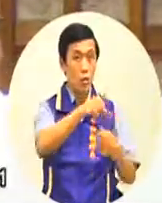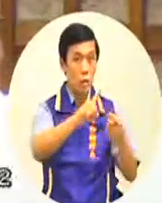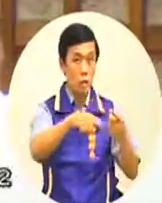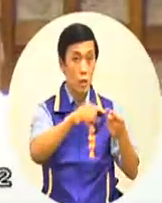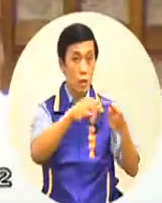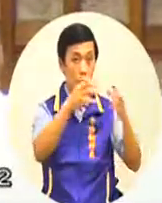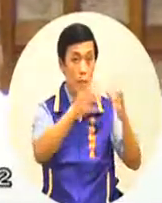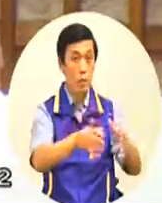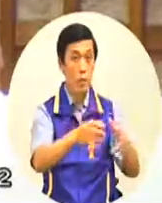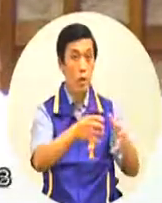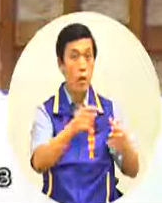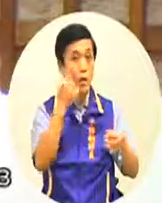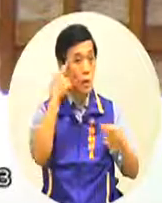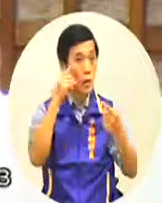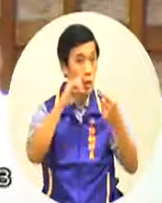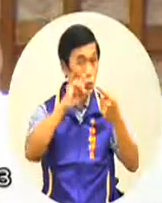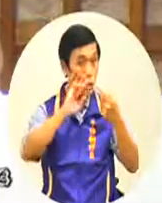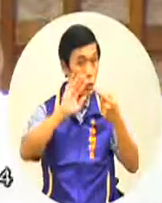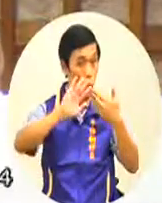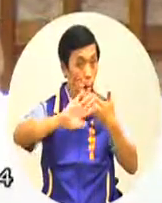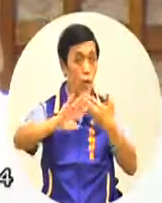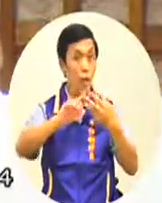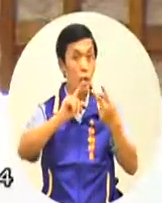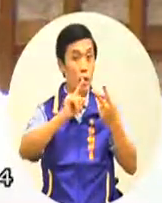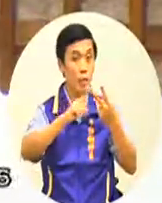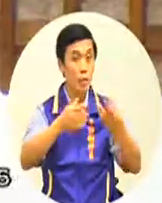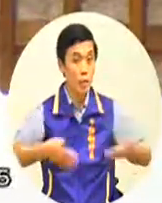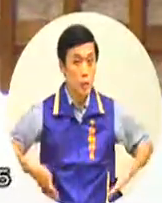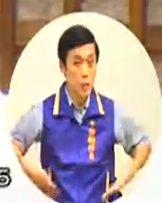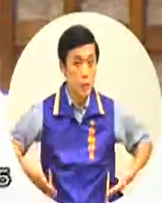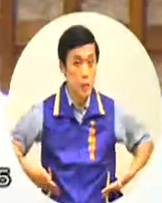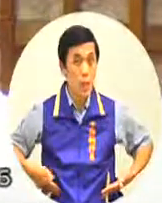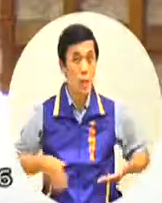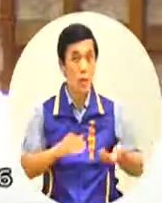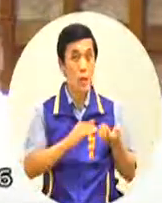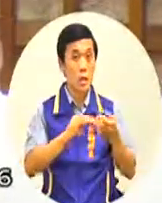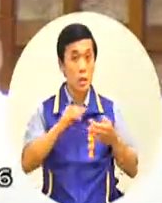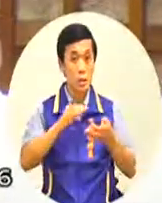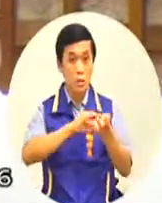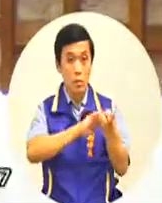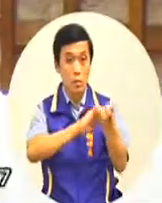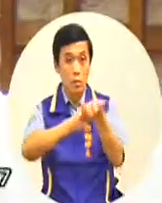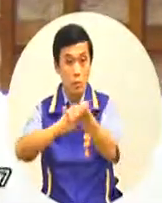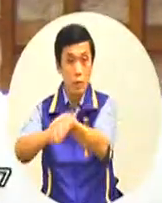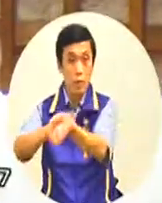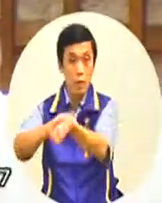加紧急事件的送病院的这个流程吼。